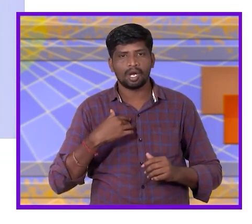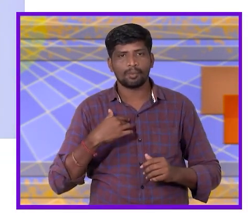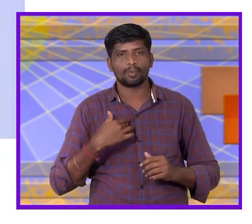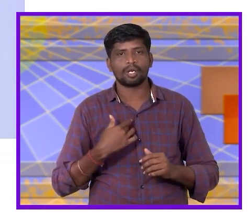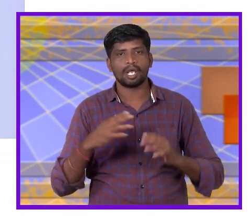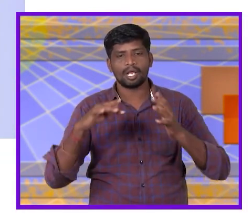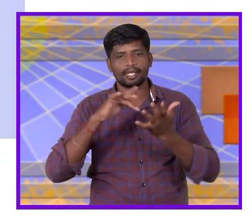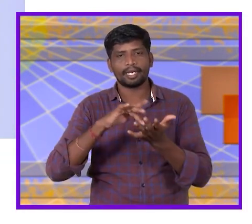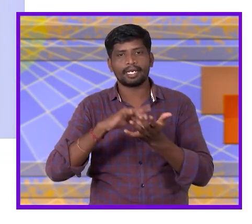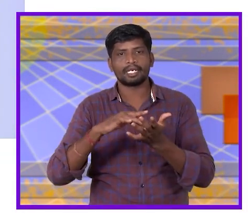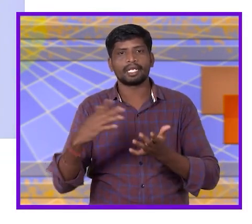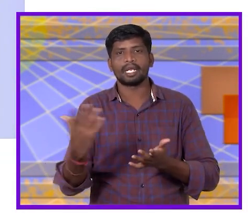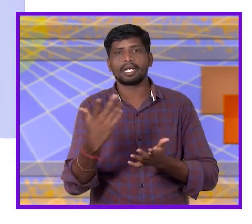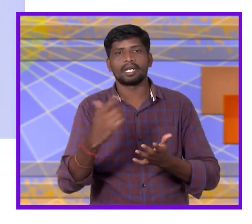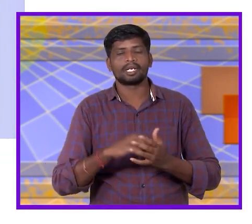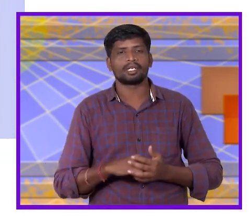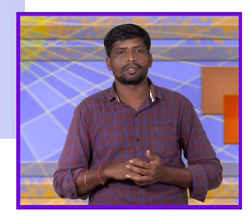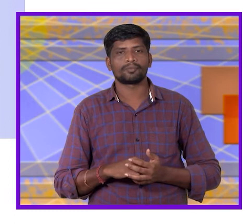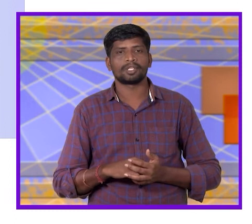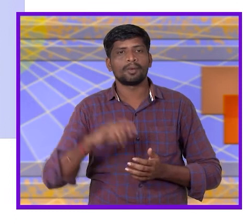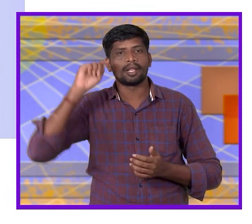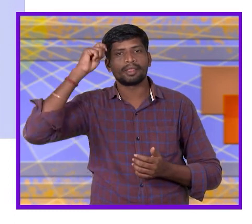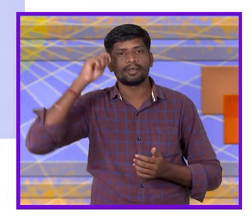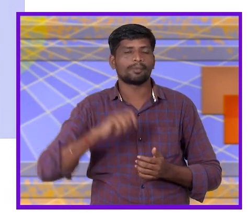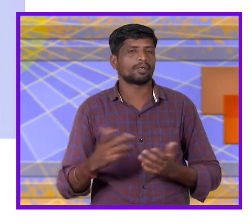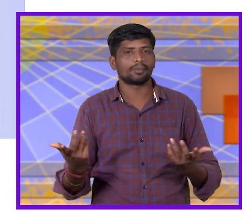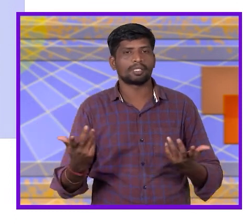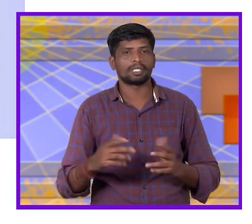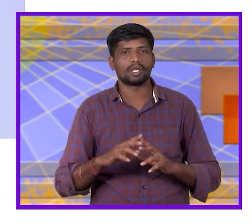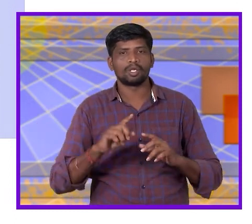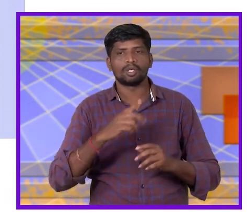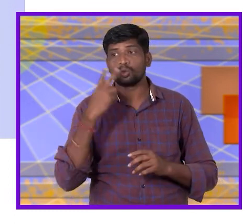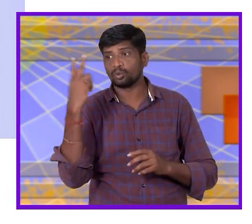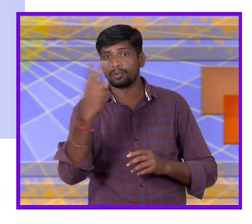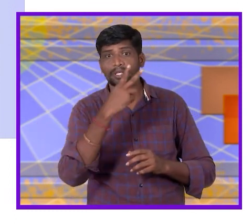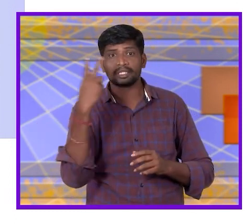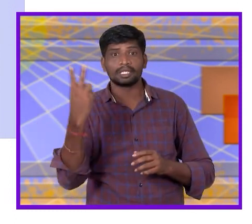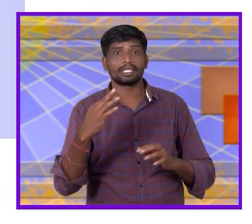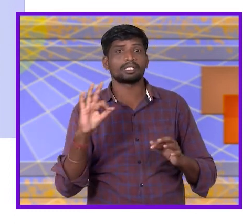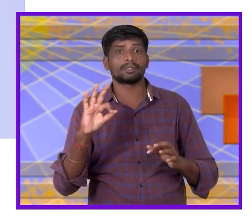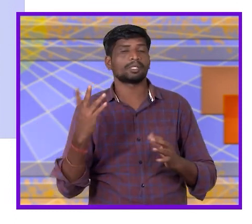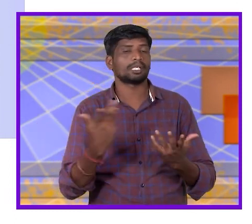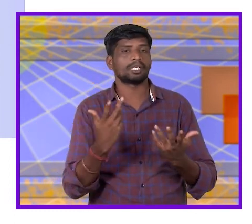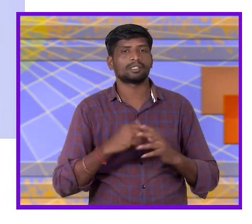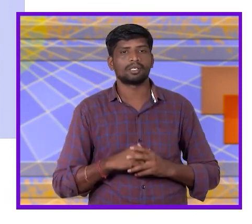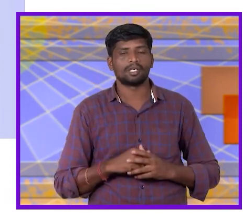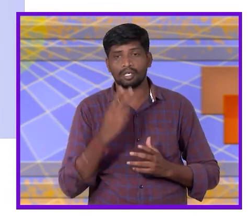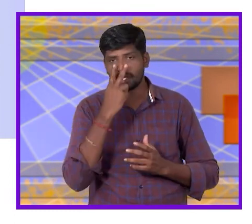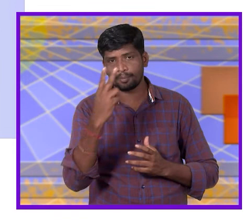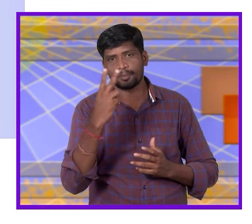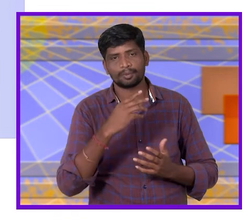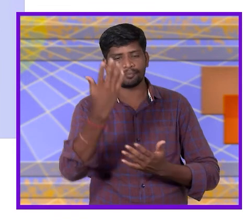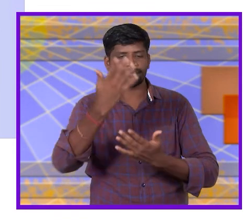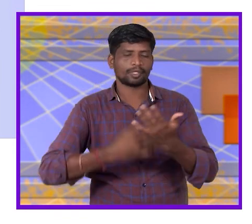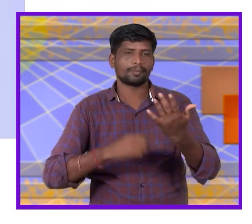மாவட்டத்தில் என்னென்ன இடங்கள், இப்போ திருநெல்வேலி மாவட்டத்தை பொறுத்த மட்டுக்கு சுற்றுலா இடங்கள்ங்கிறது என்னென்ன சிறப்பான இடங்கள், அதெல்லாம் நம்ம